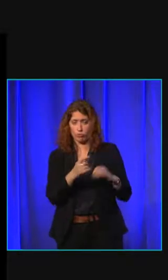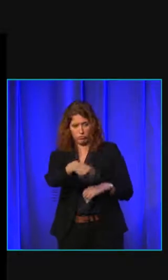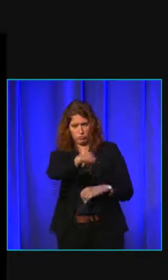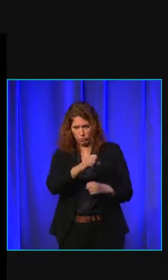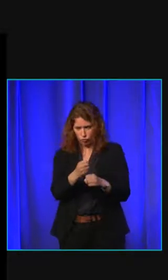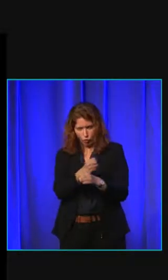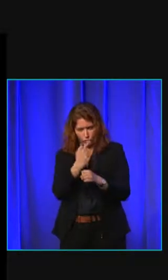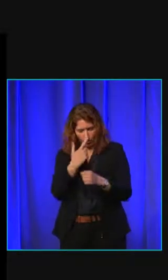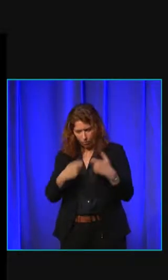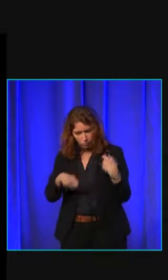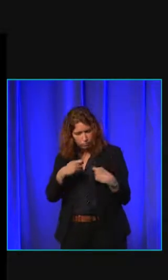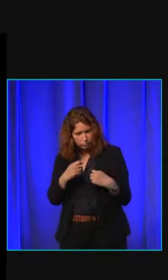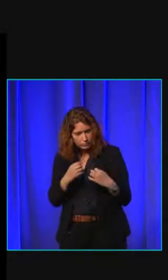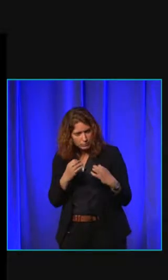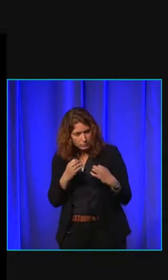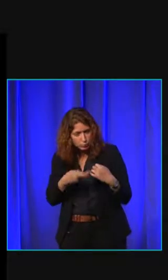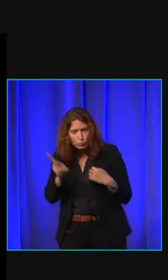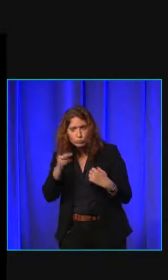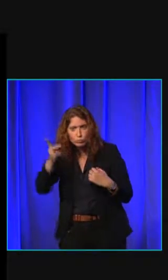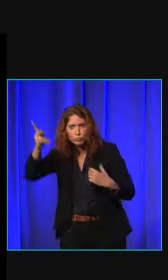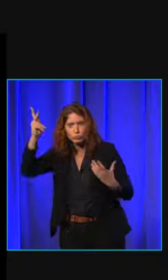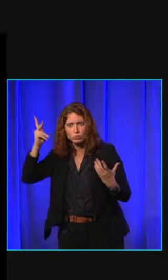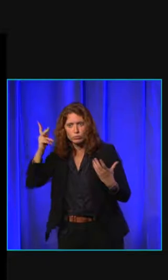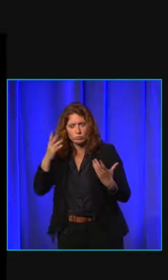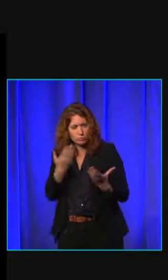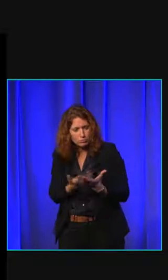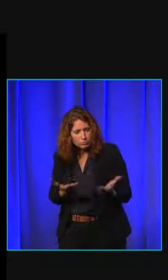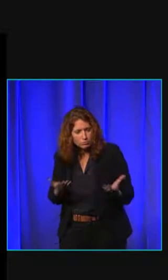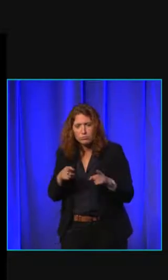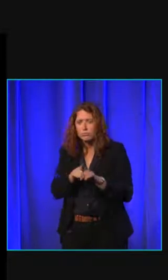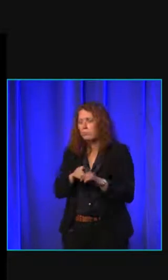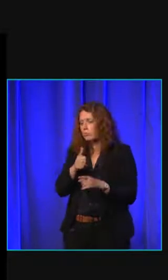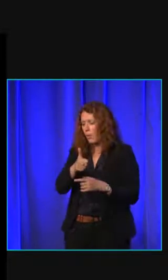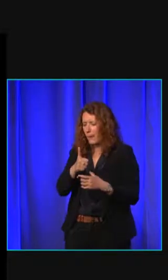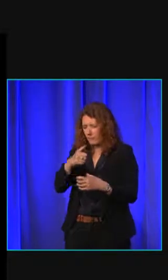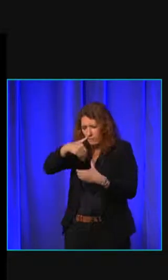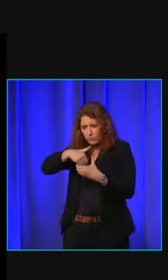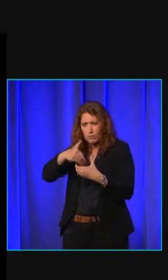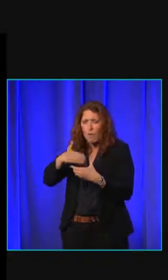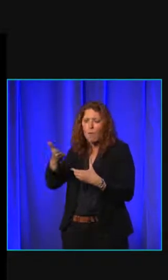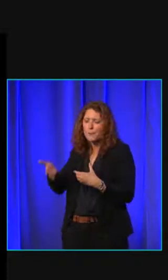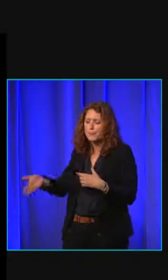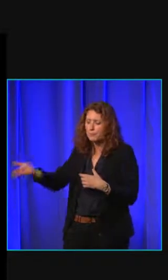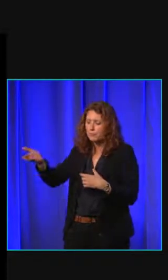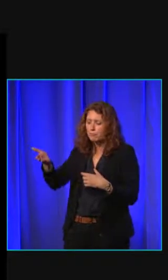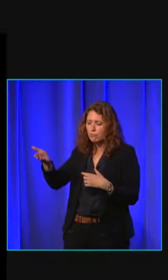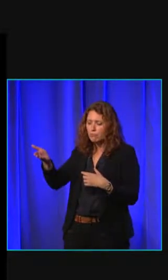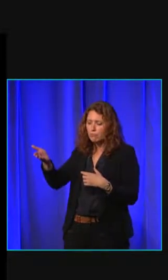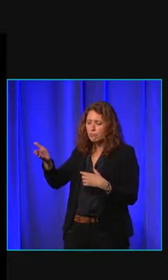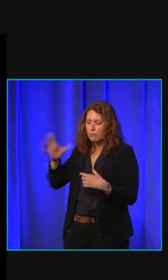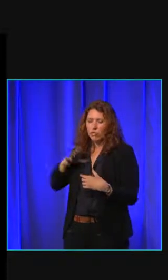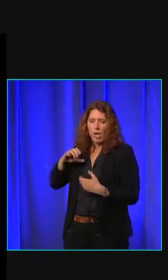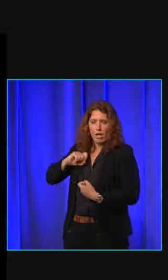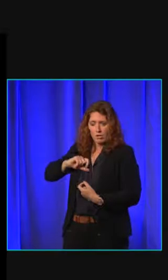genou et également des niveaux de noradrénaline dopamine qui étaient plus faibles chez les patients